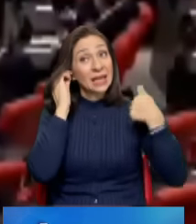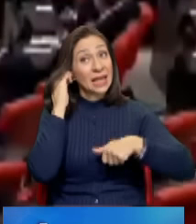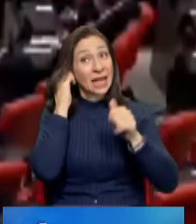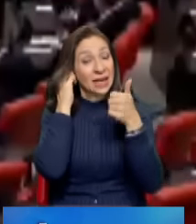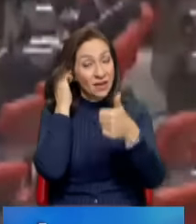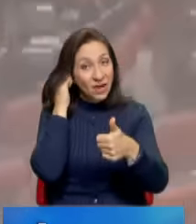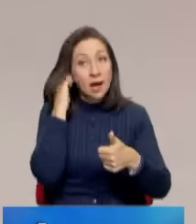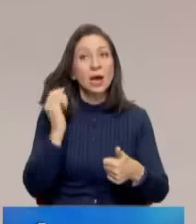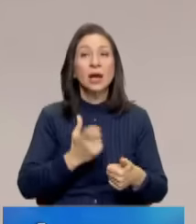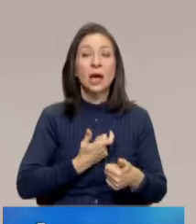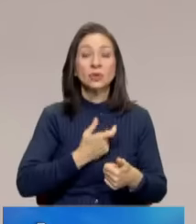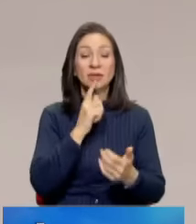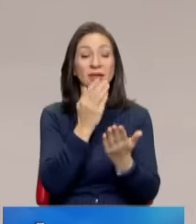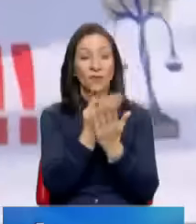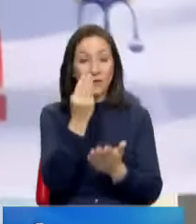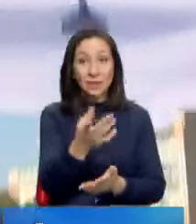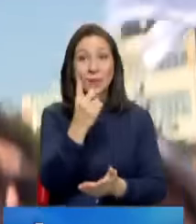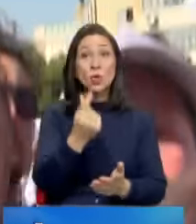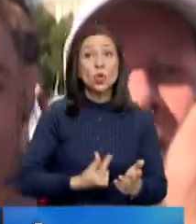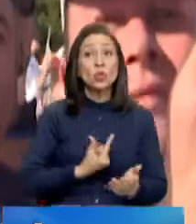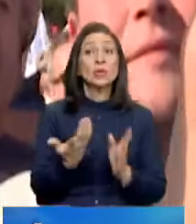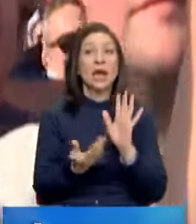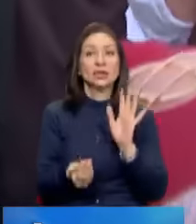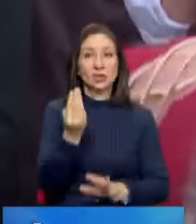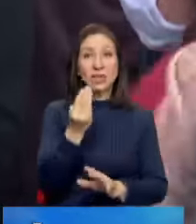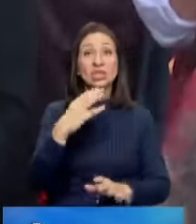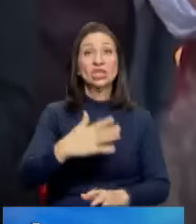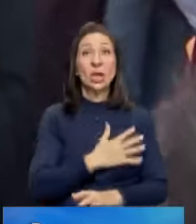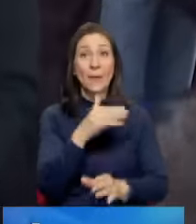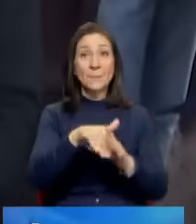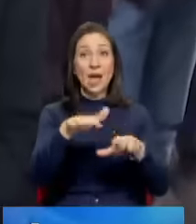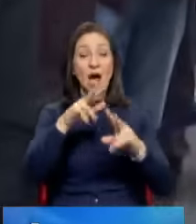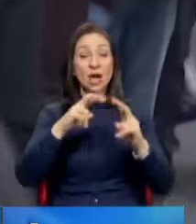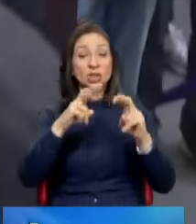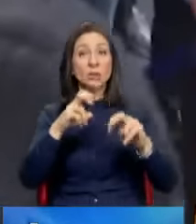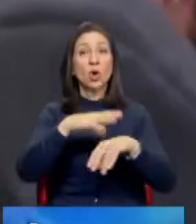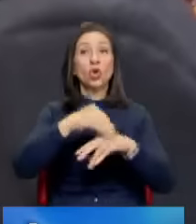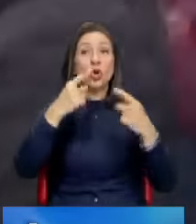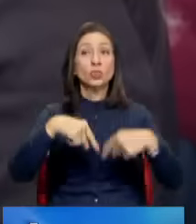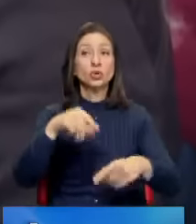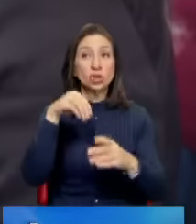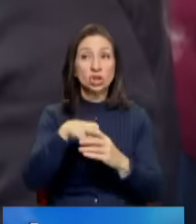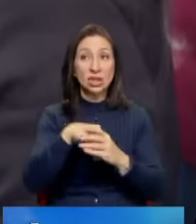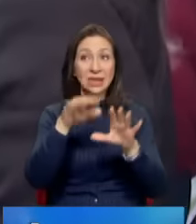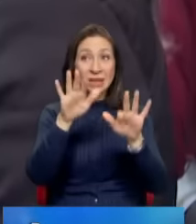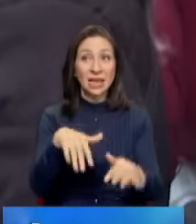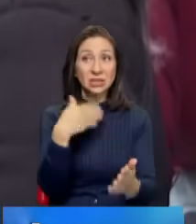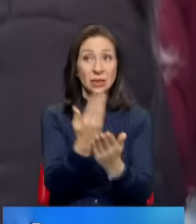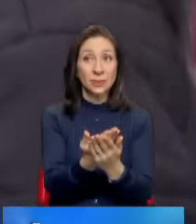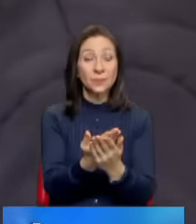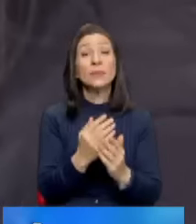Refah Partisi kanun teklifi vermişti. Şimdi bir umut ışığı daha yandı. CHP mecliste Araştırma Komisyonu kurulması için dilekçe